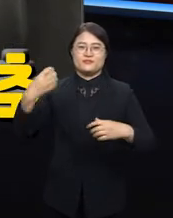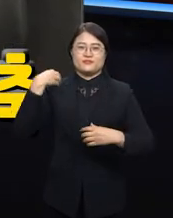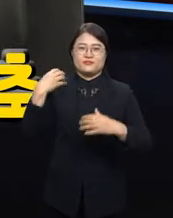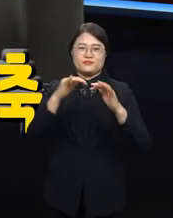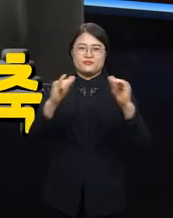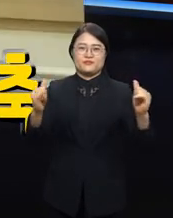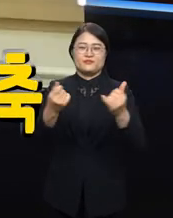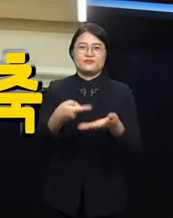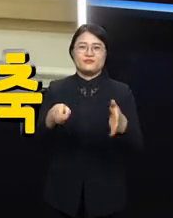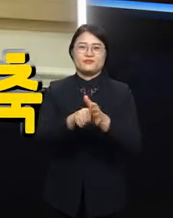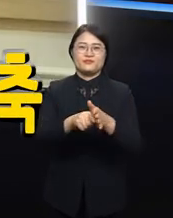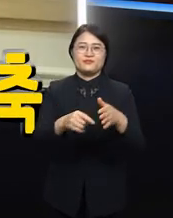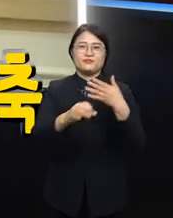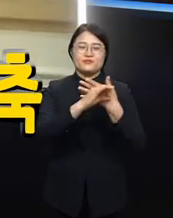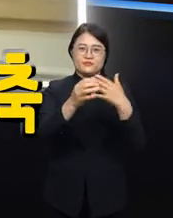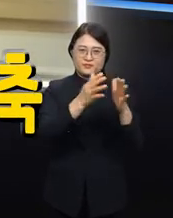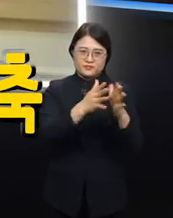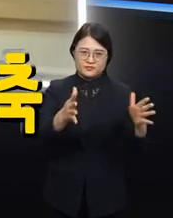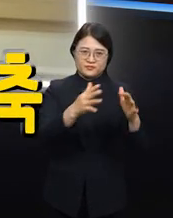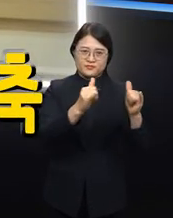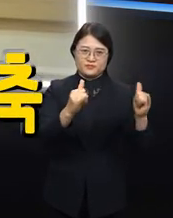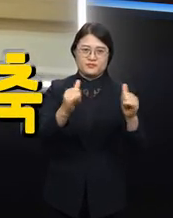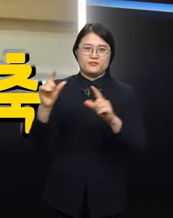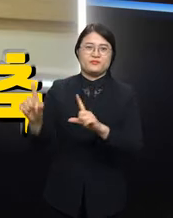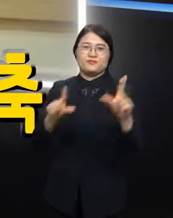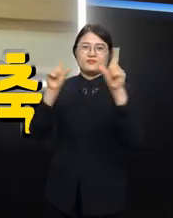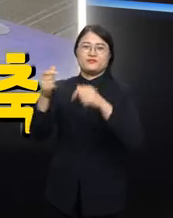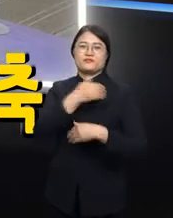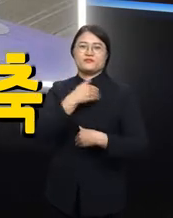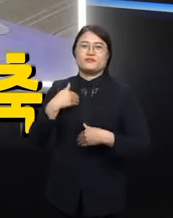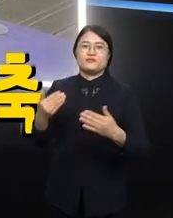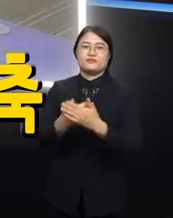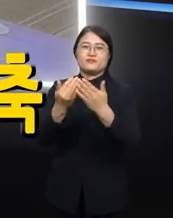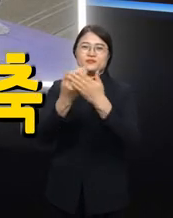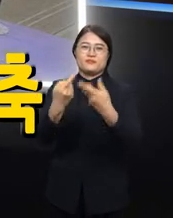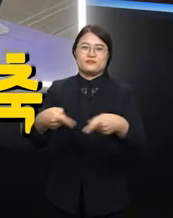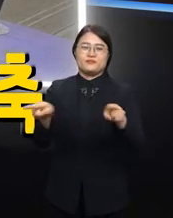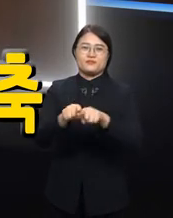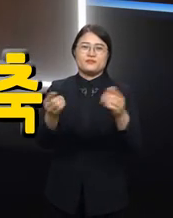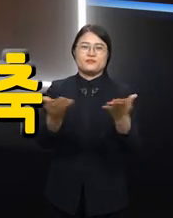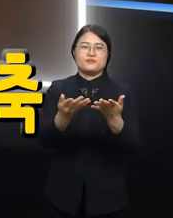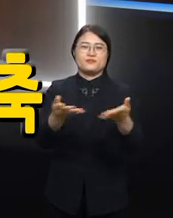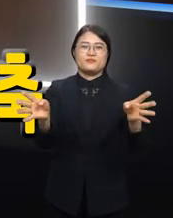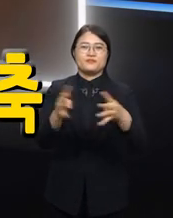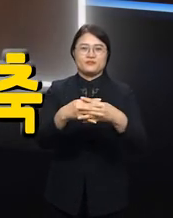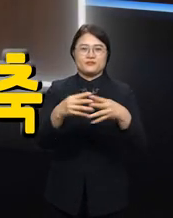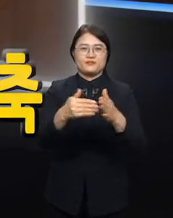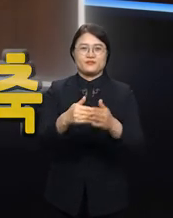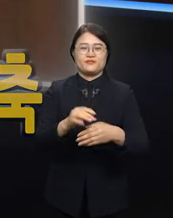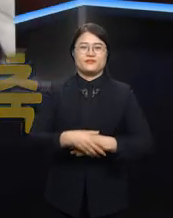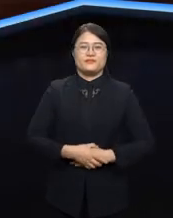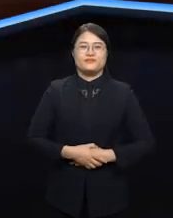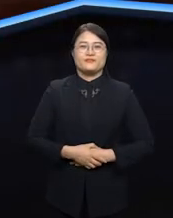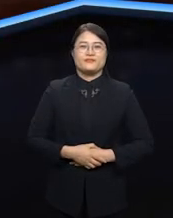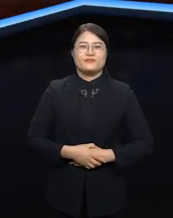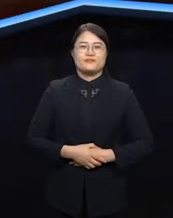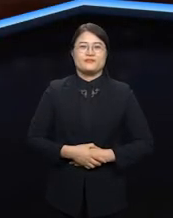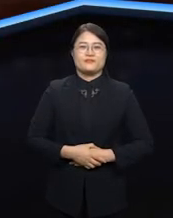안양권 주거복지지사와 함께 임대아파트 입주민의 삶의 질 향상을 위한 업무 협약을 체결했습니다.